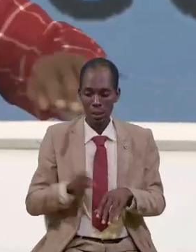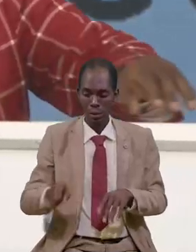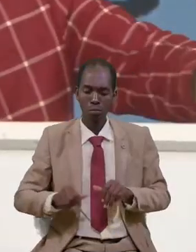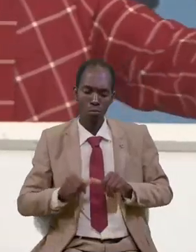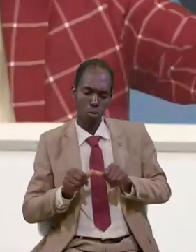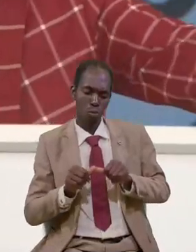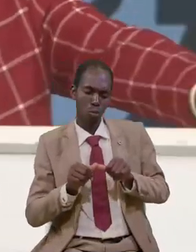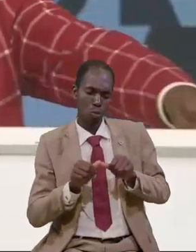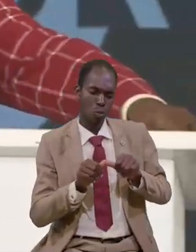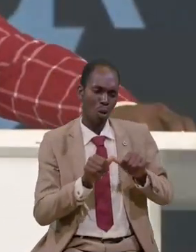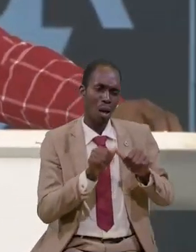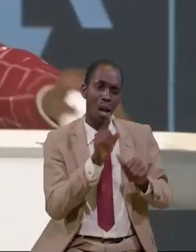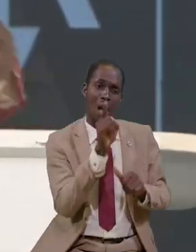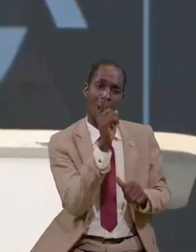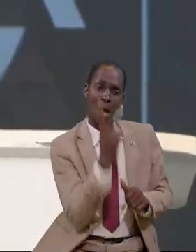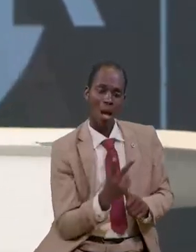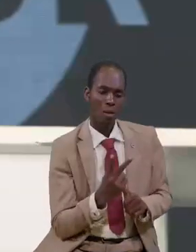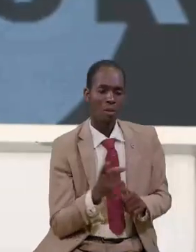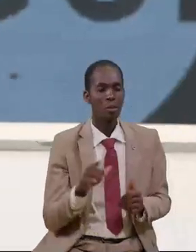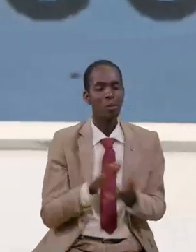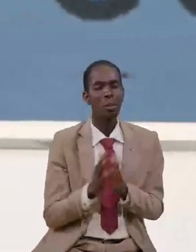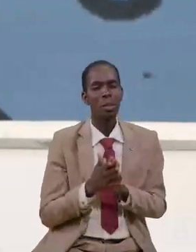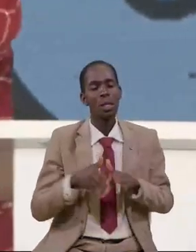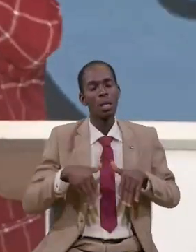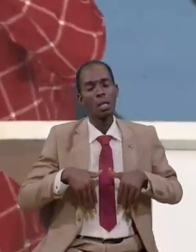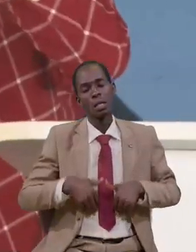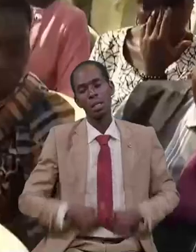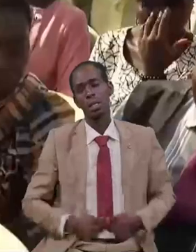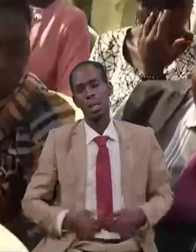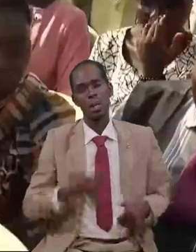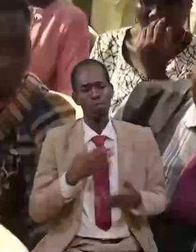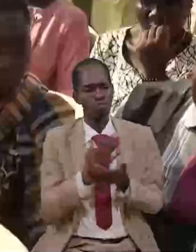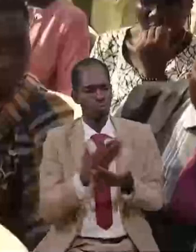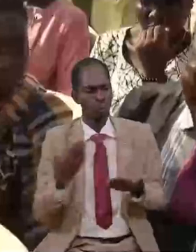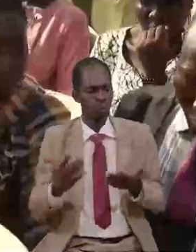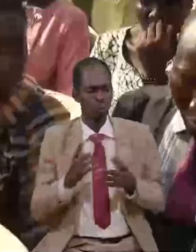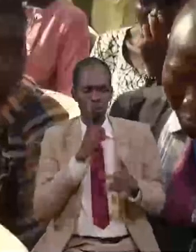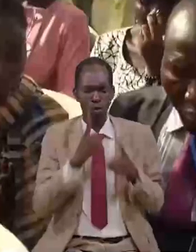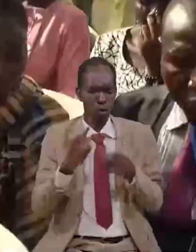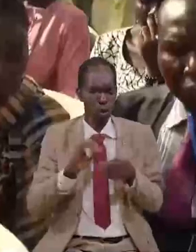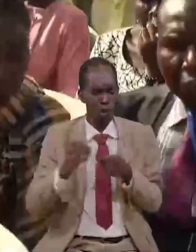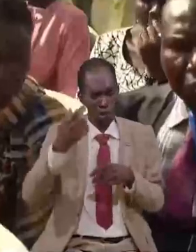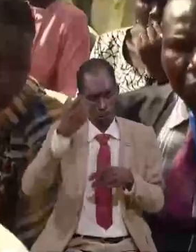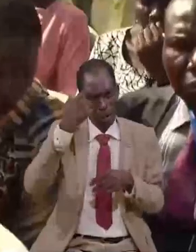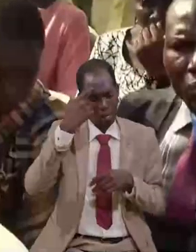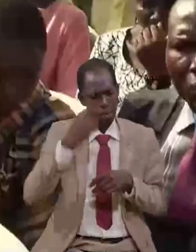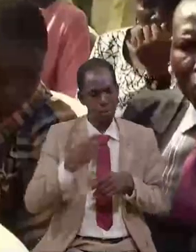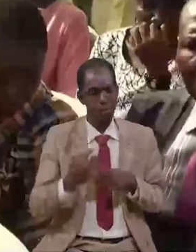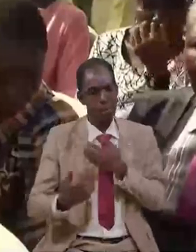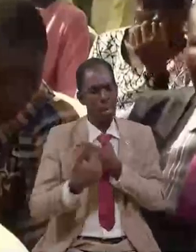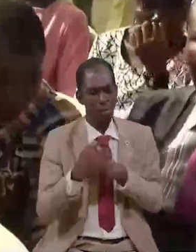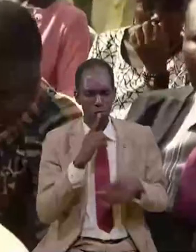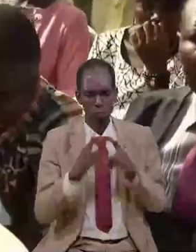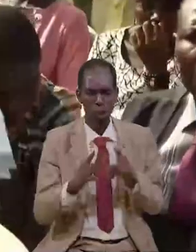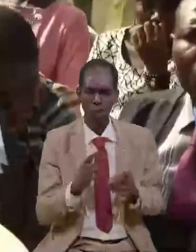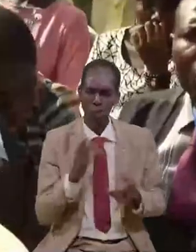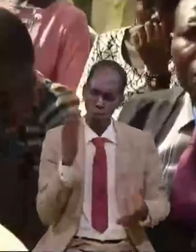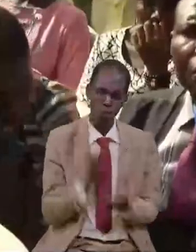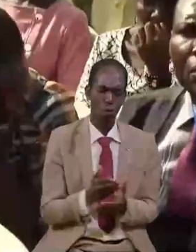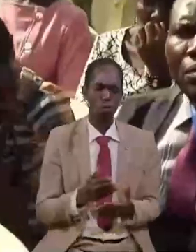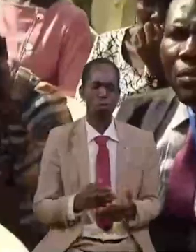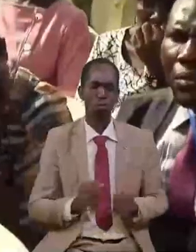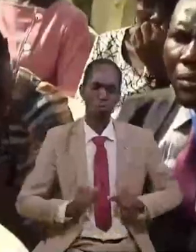il était fatigué. Et quelqu'un, quelque chose lui a dit, abandonne. Il s'est dit,